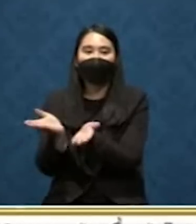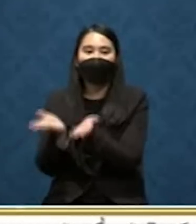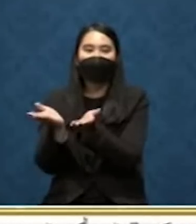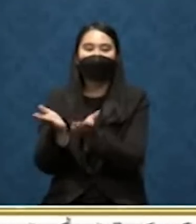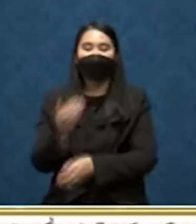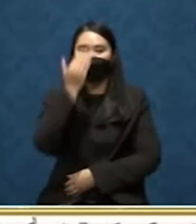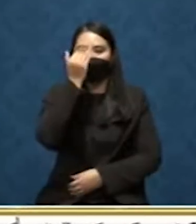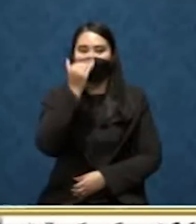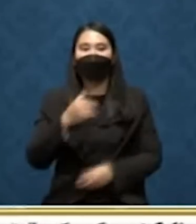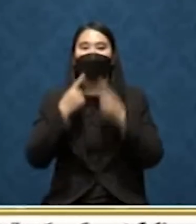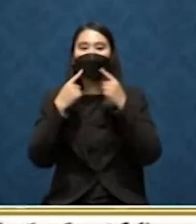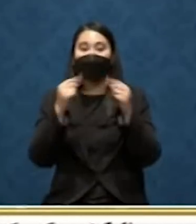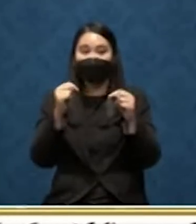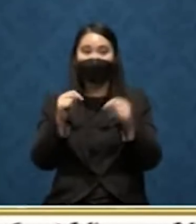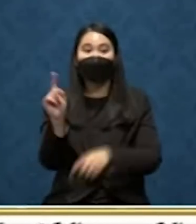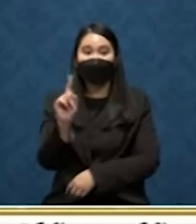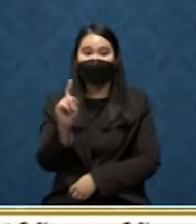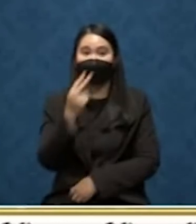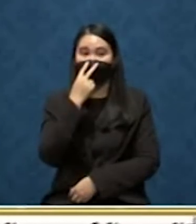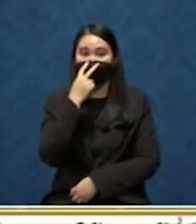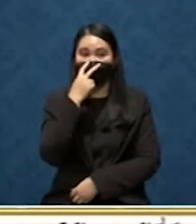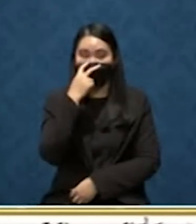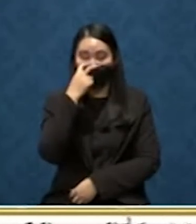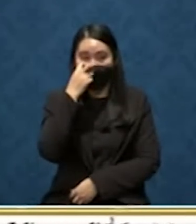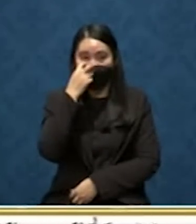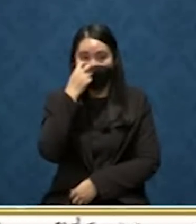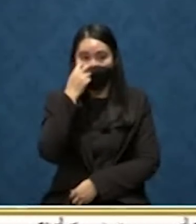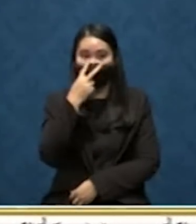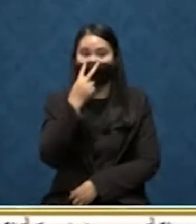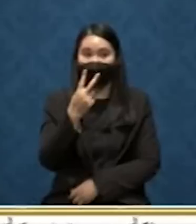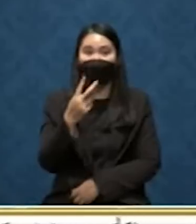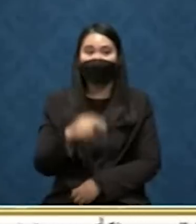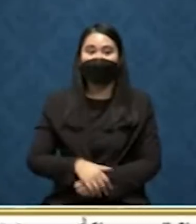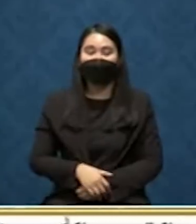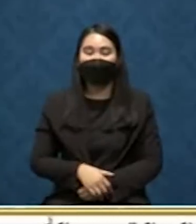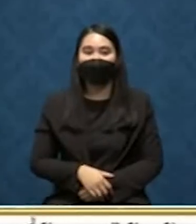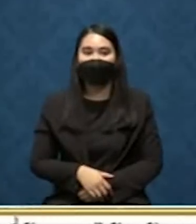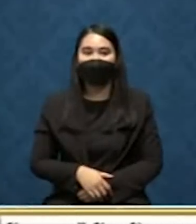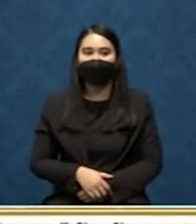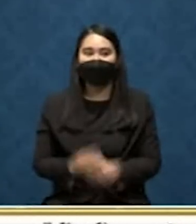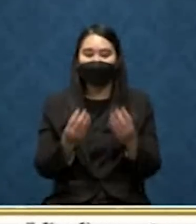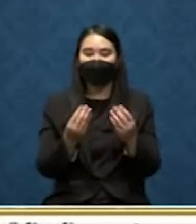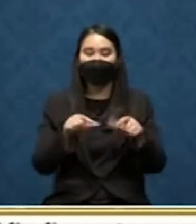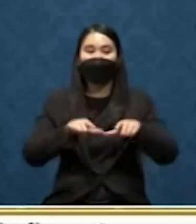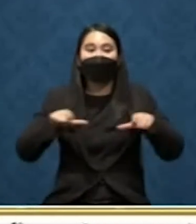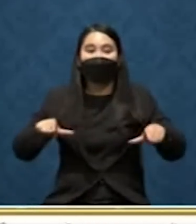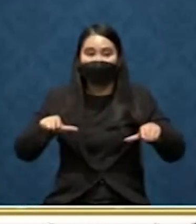ออ่างอย่หนกคำตอบนาจะอยู่ที่ตรงพืนดพื้นนี้คะคุน ๆ ไหมครับเนื้อที่ 2 งาน 17 ตลางวาทําเล